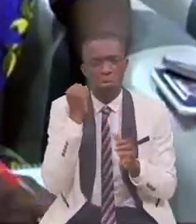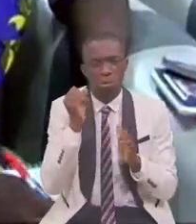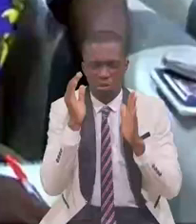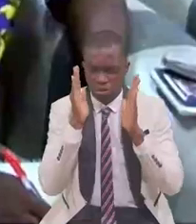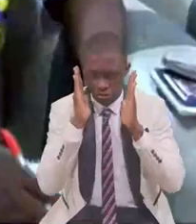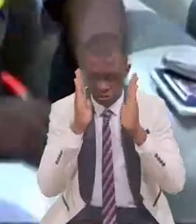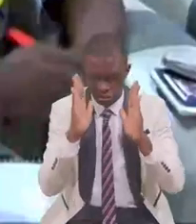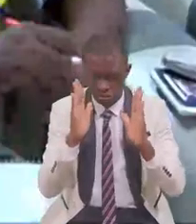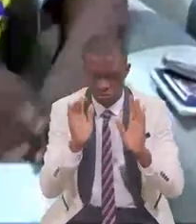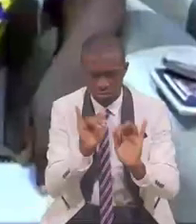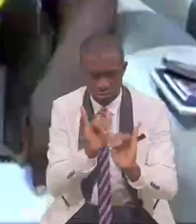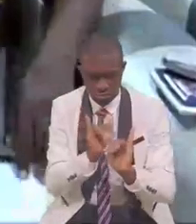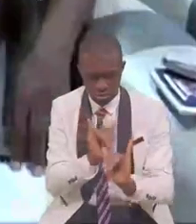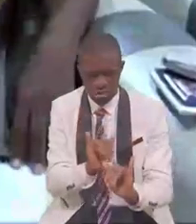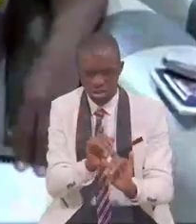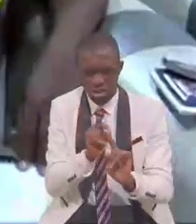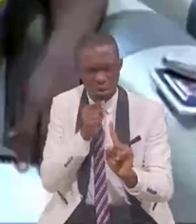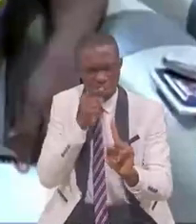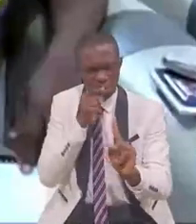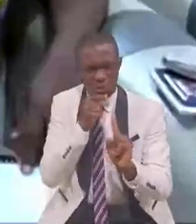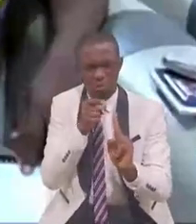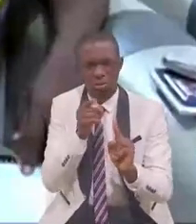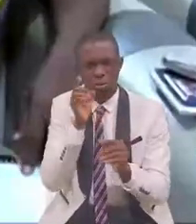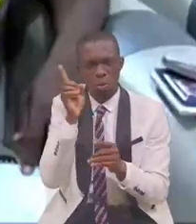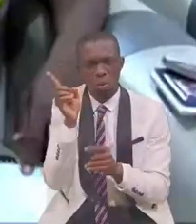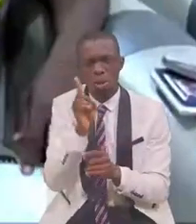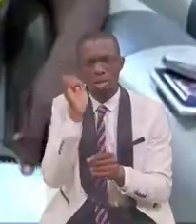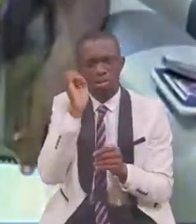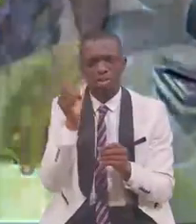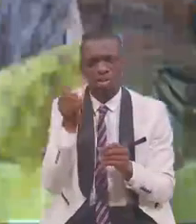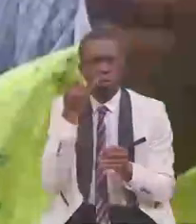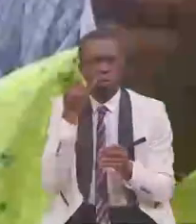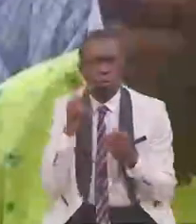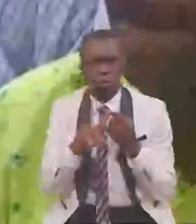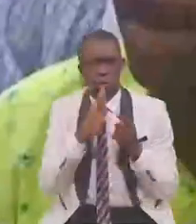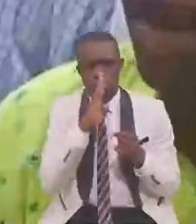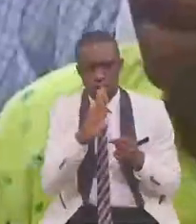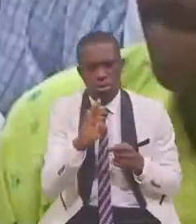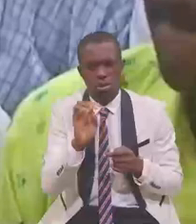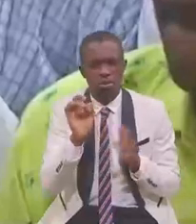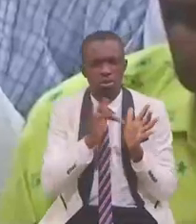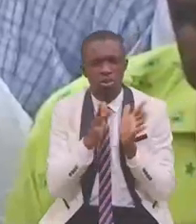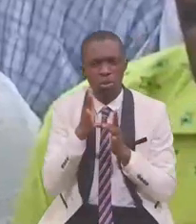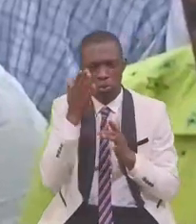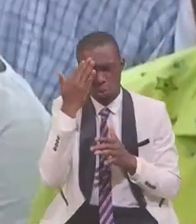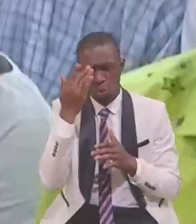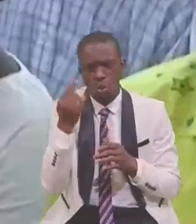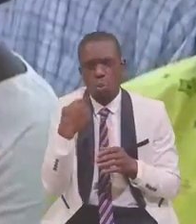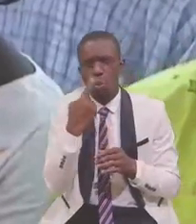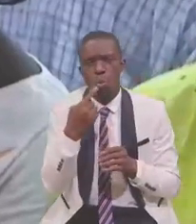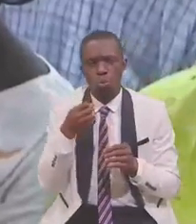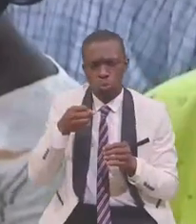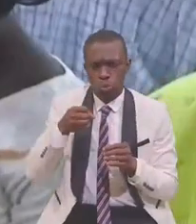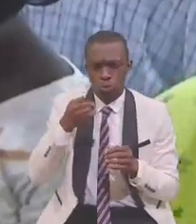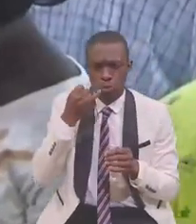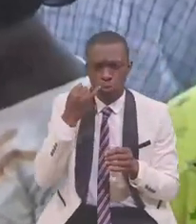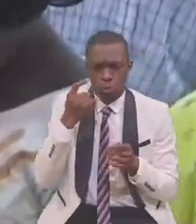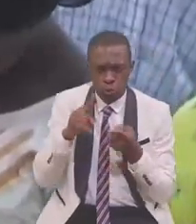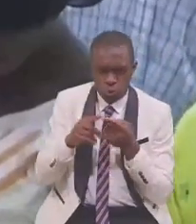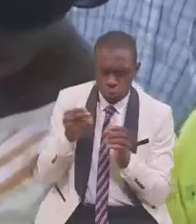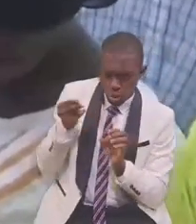est resté là-bas. Numéro 5, il savait qui il faut appeler pour travailler avec lui. Il les a